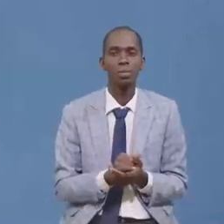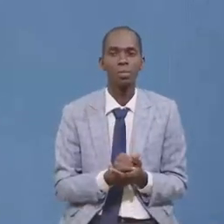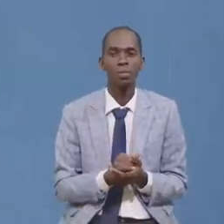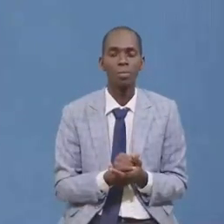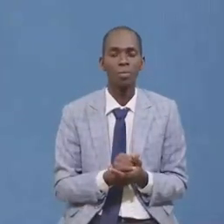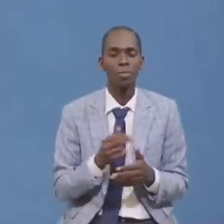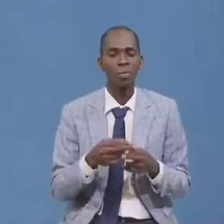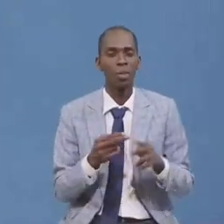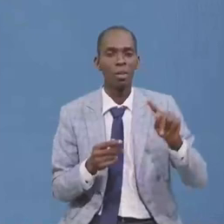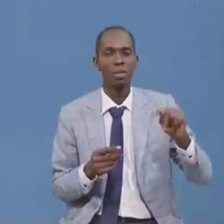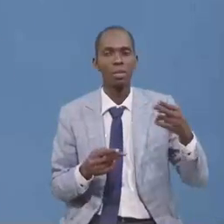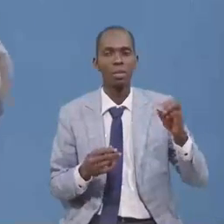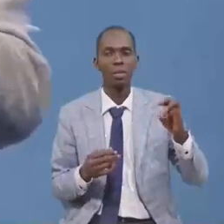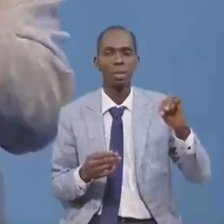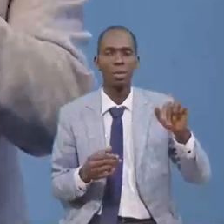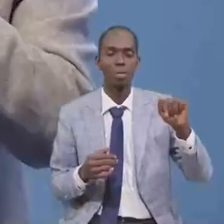Thomas,